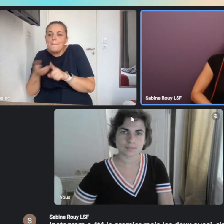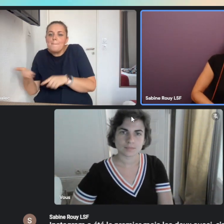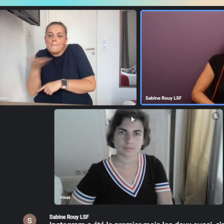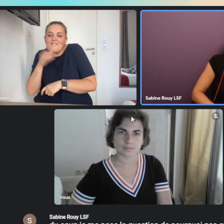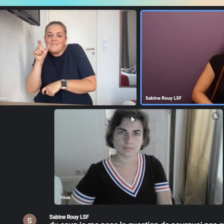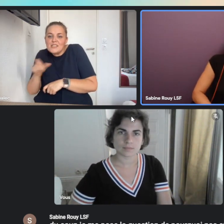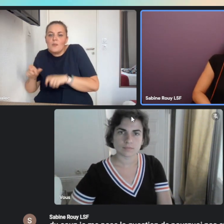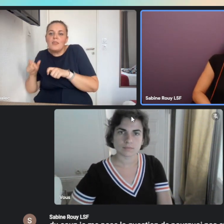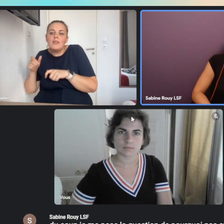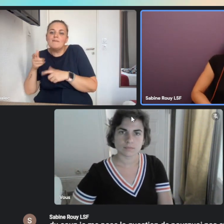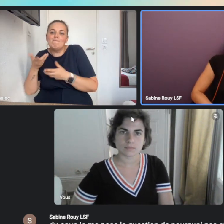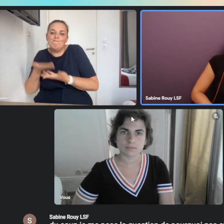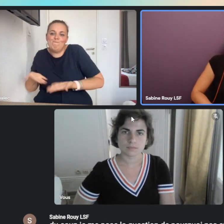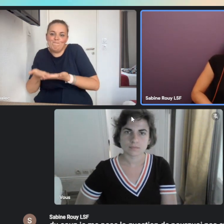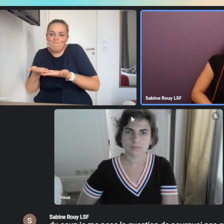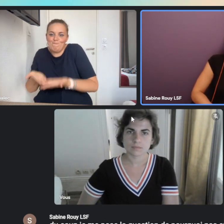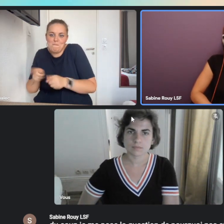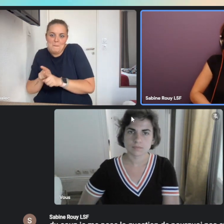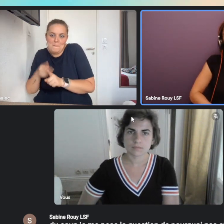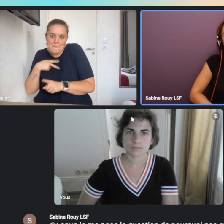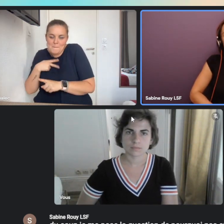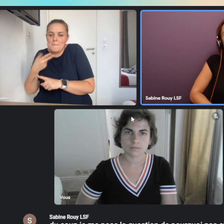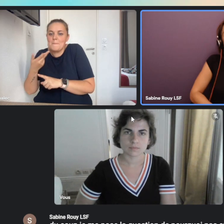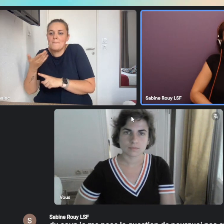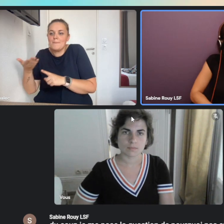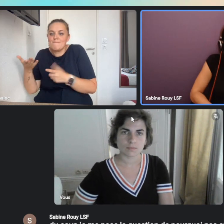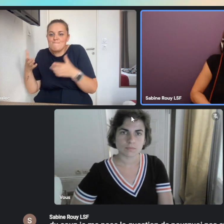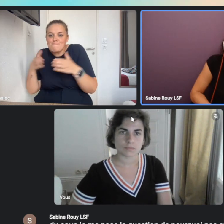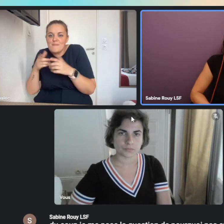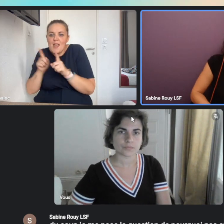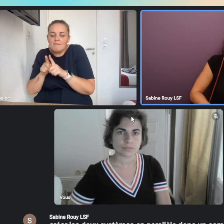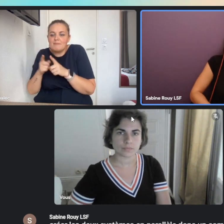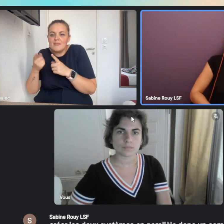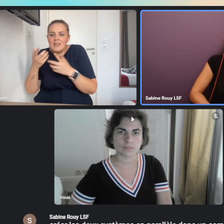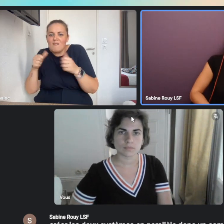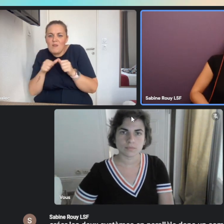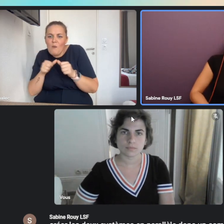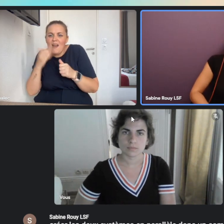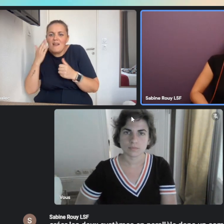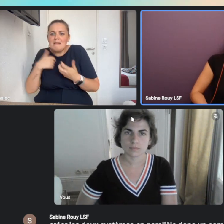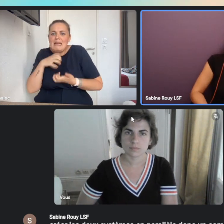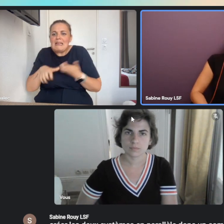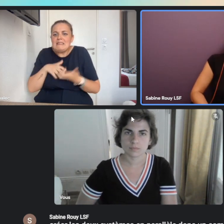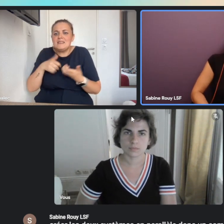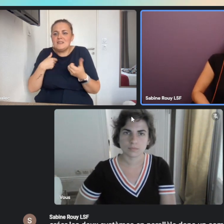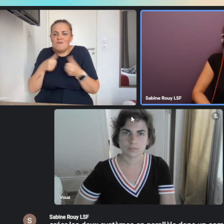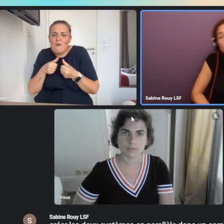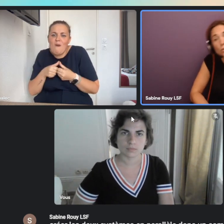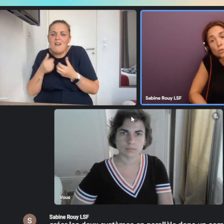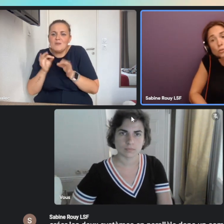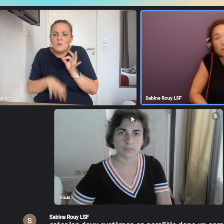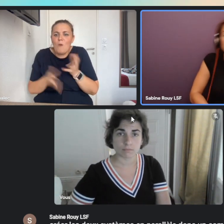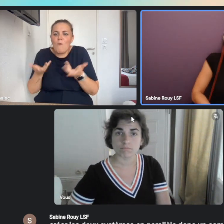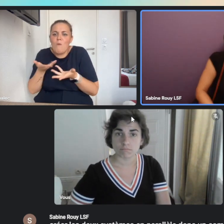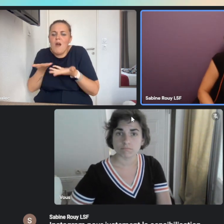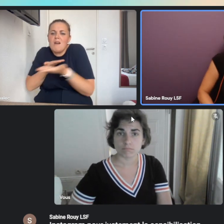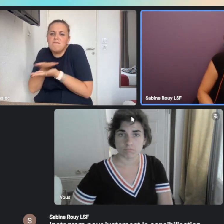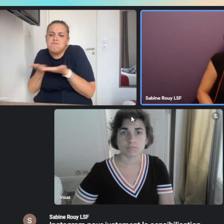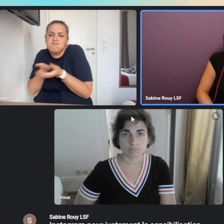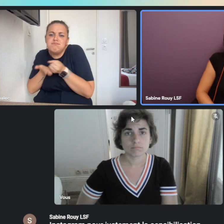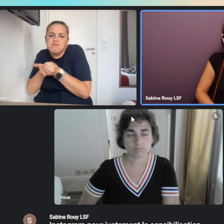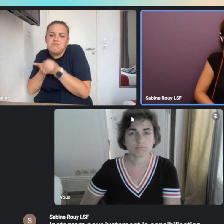et un groupe davantage avec des personnes, qui vivent la même situation que moi, pour savoir comment je suis en crise, comment